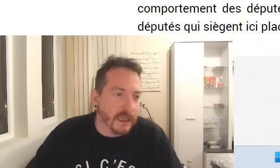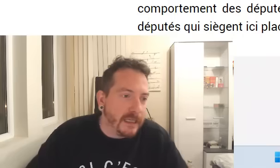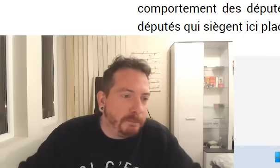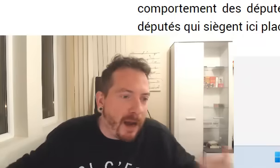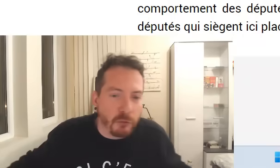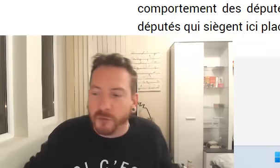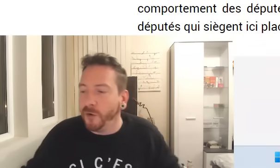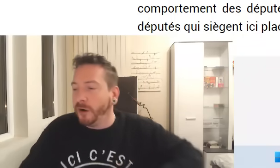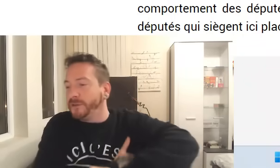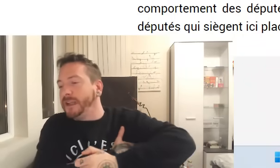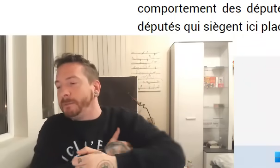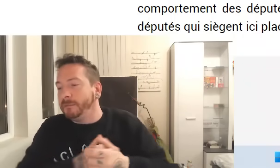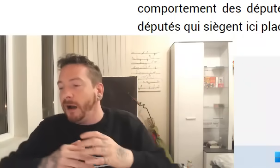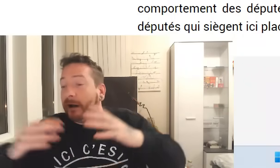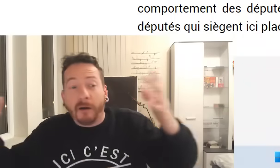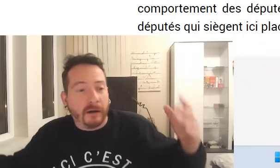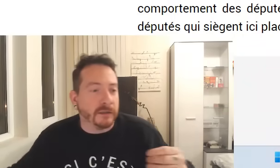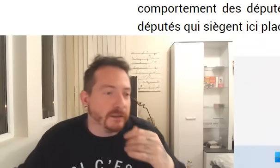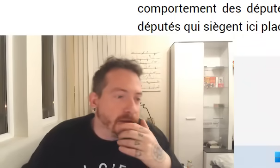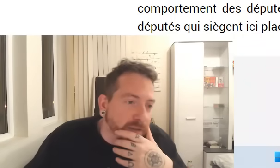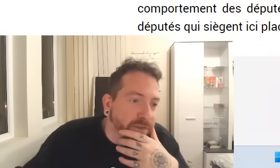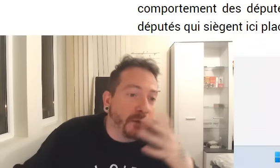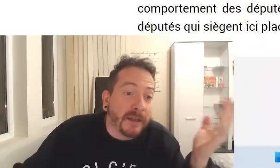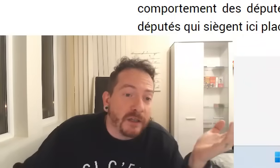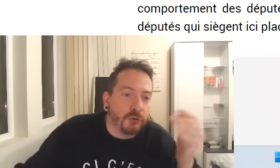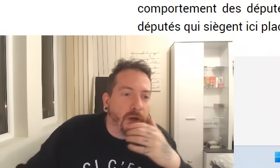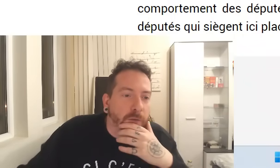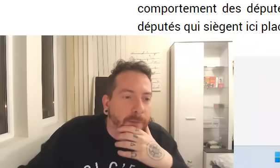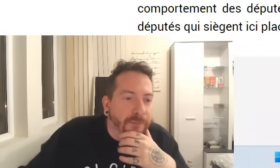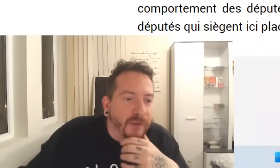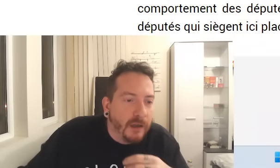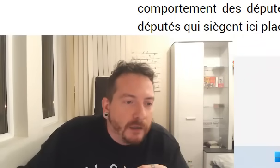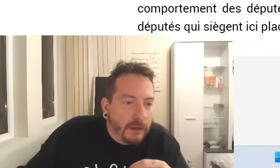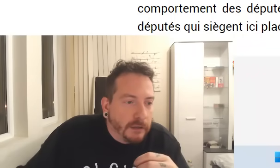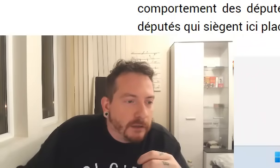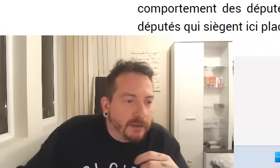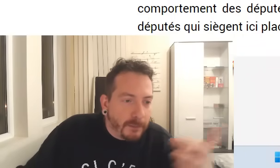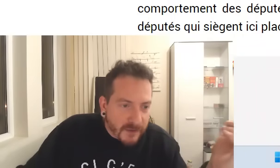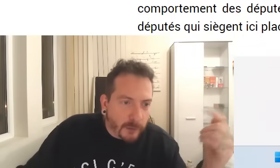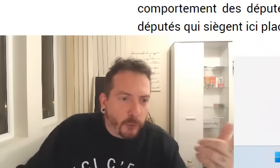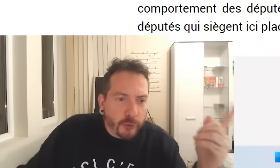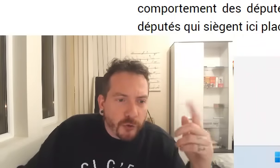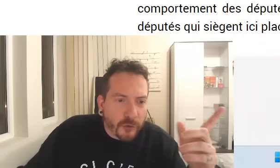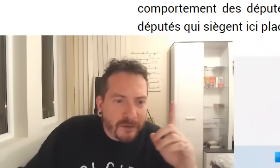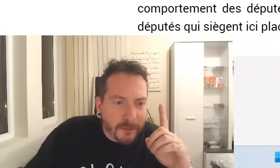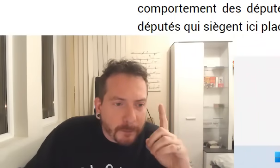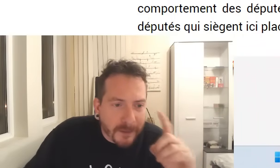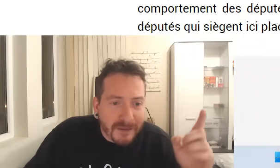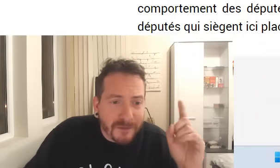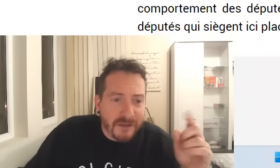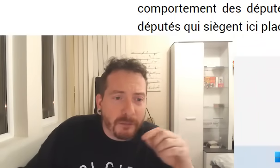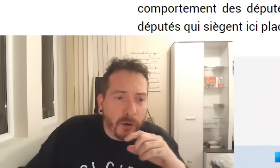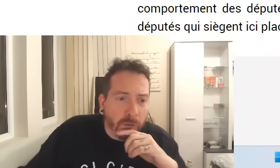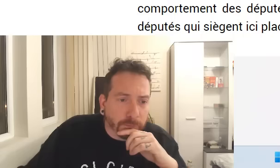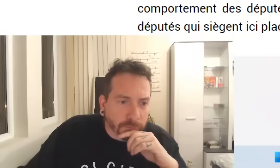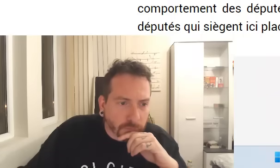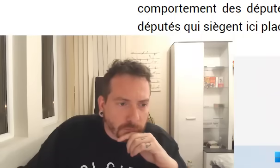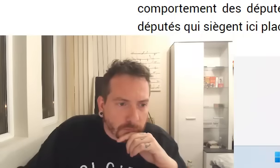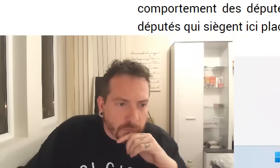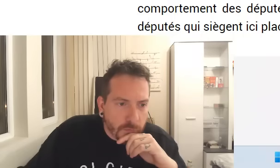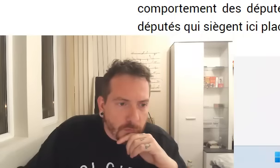voilà il parle fort il fait des pai de bras voilà il faiter celui-là quoi Sébastien de Logu s'en est pris